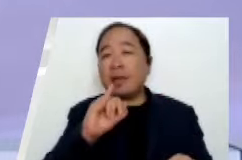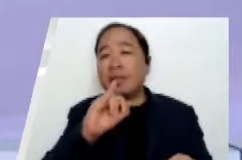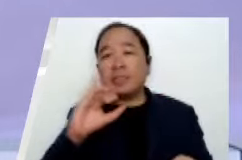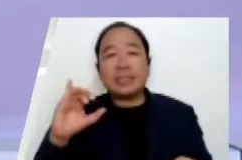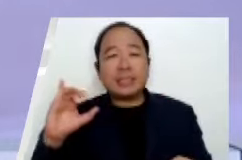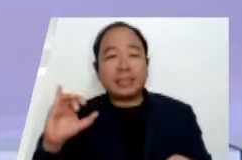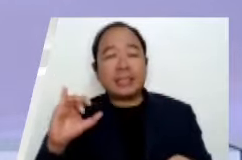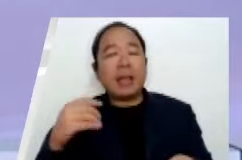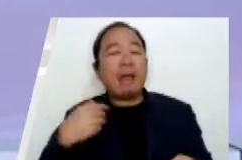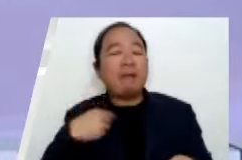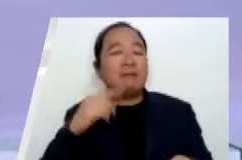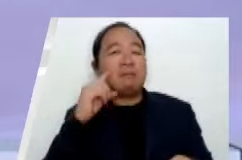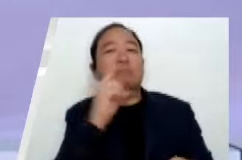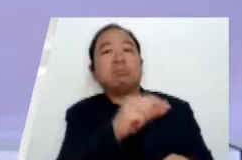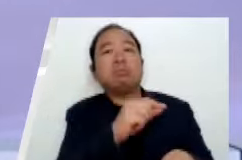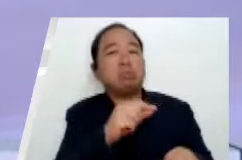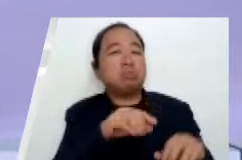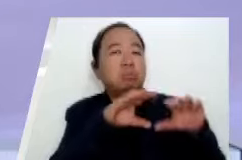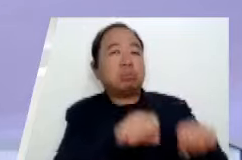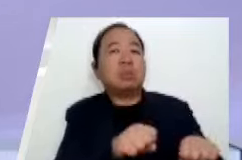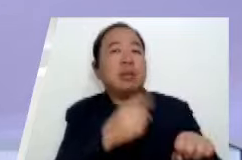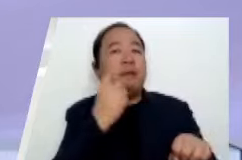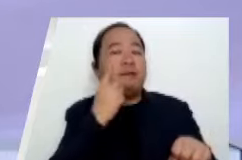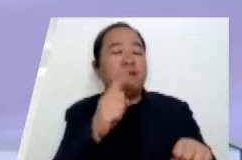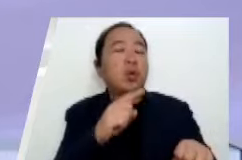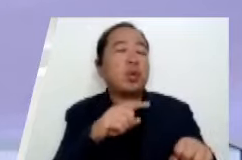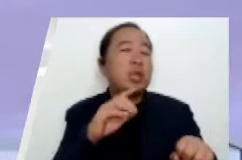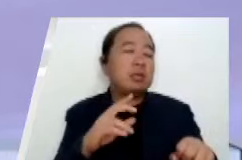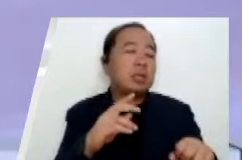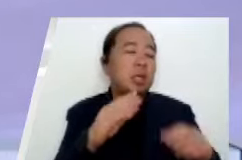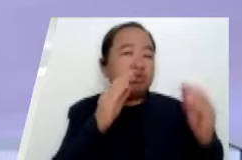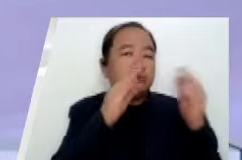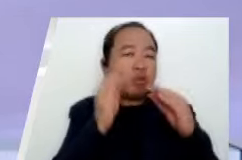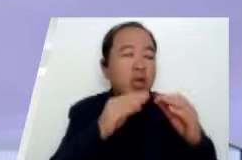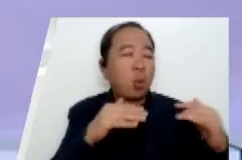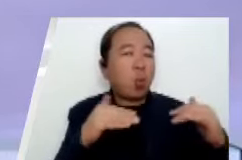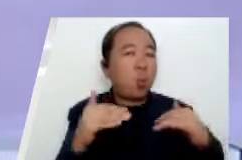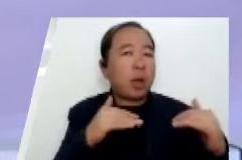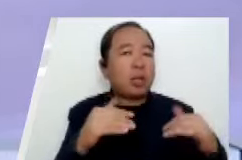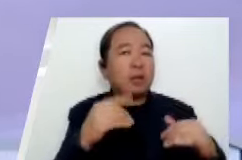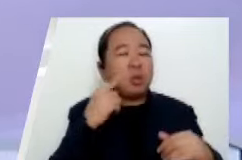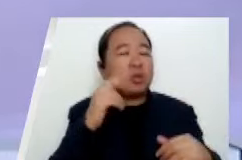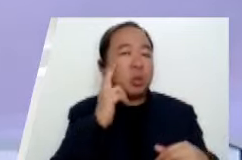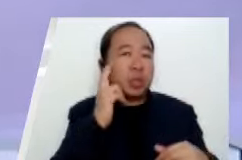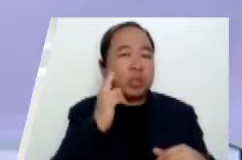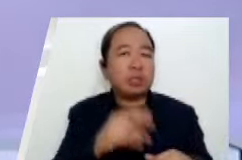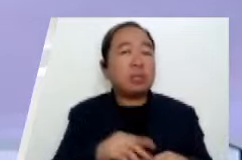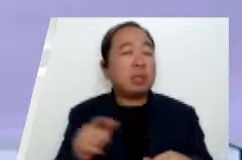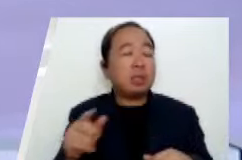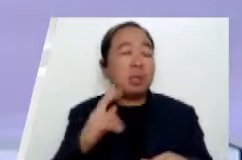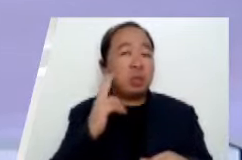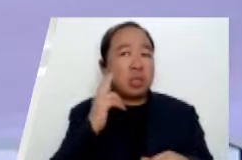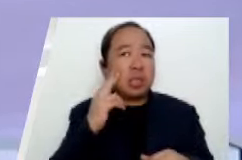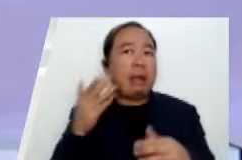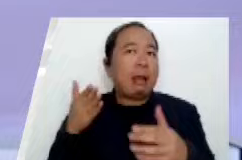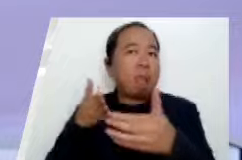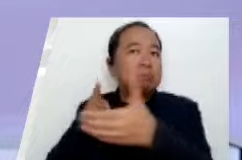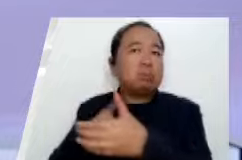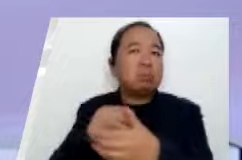war. Si dati Pangulong Rodrigo Duterte muling bumanat sa ICC sa isang rally kahapon na nagkaroon pa ng